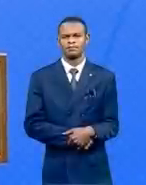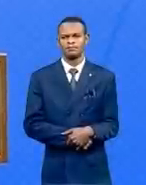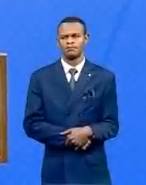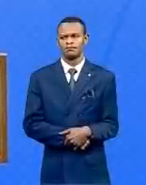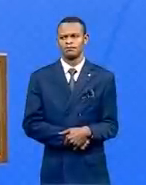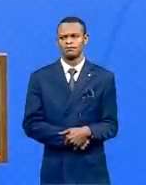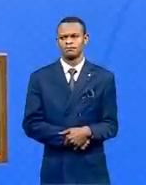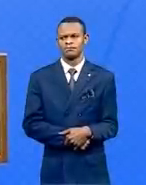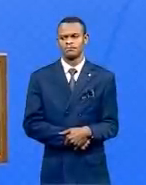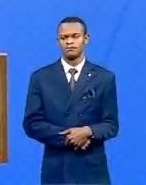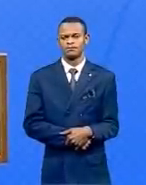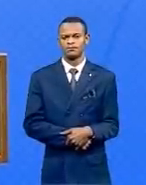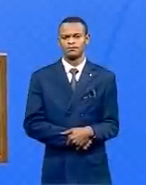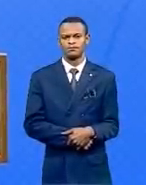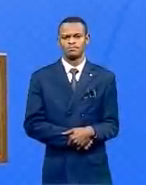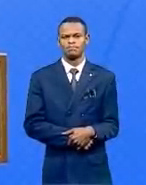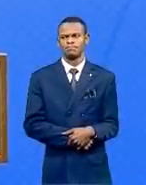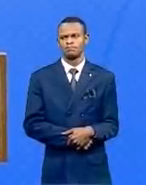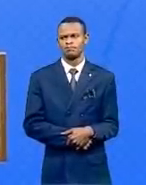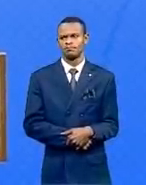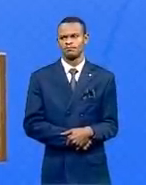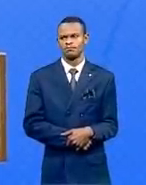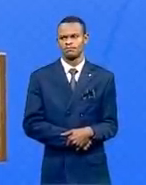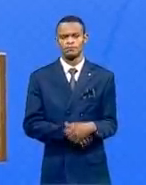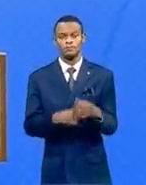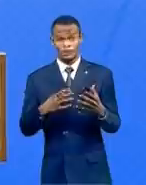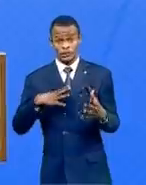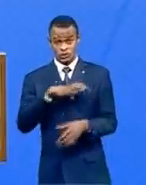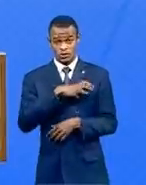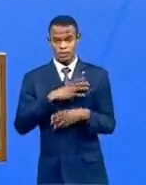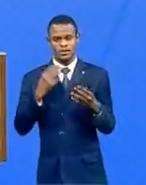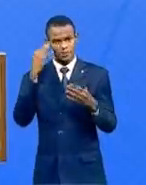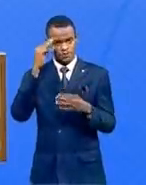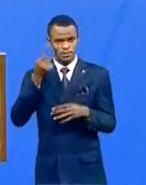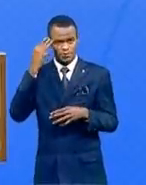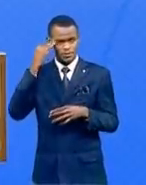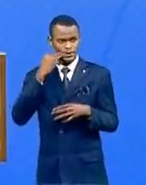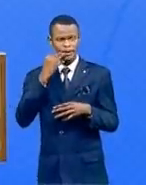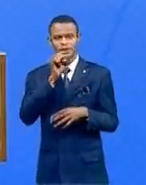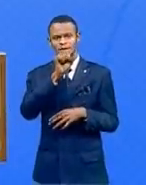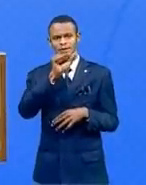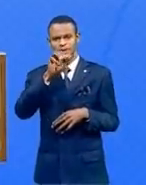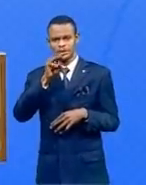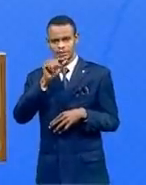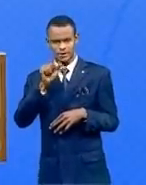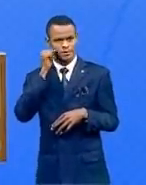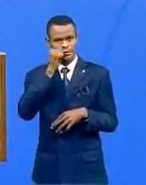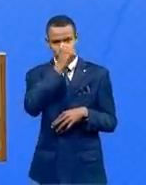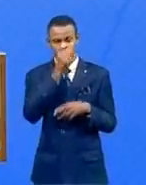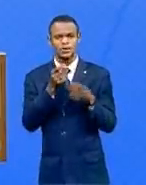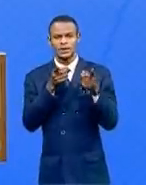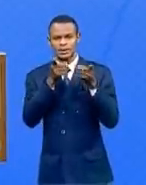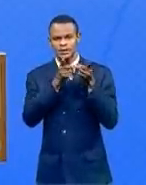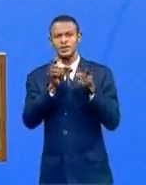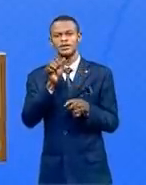Jean-Michel Samalukonde Kyenge, a présidé ce vendredi 3 mars 2021 la 18e réunion du